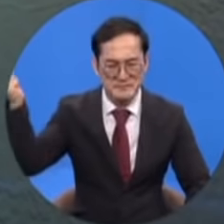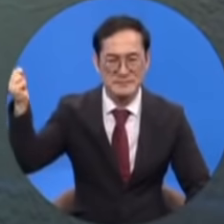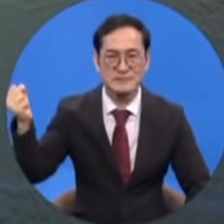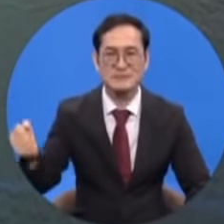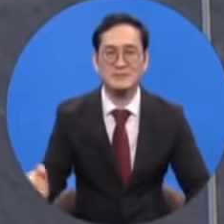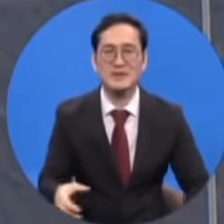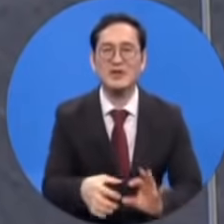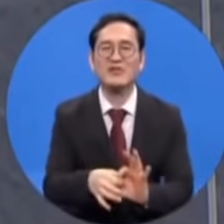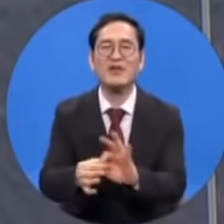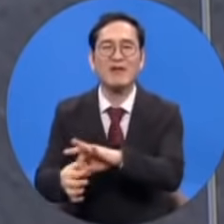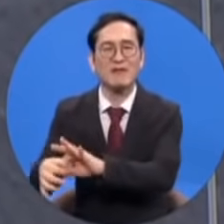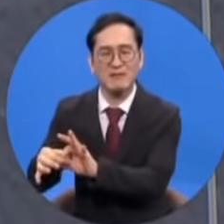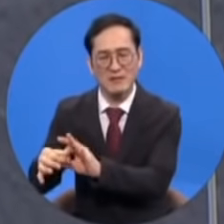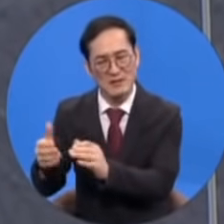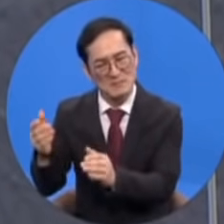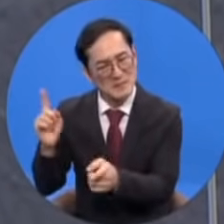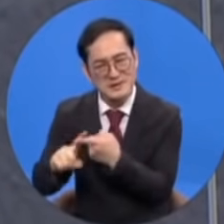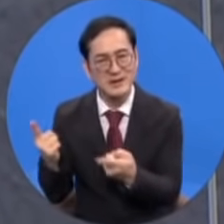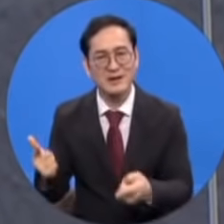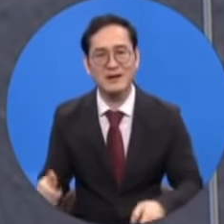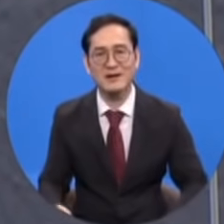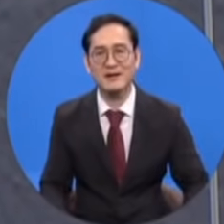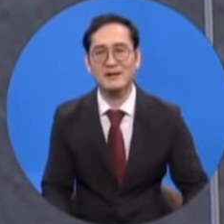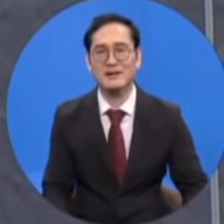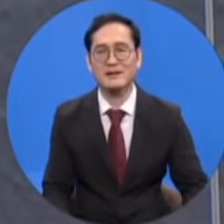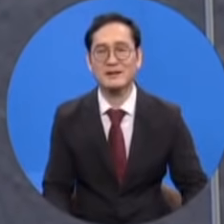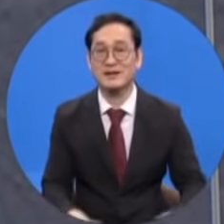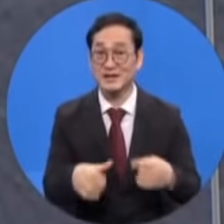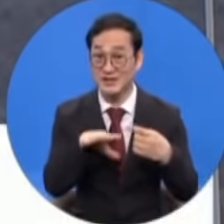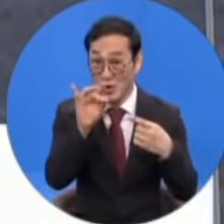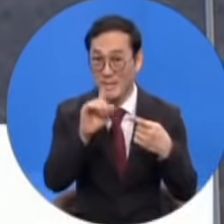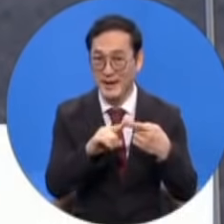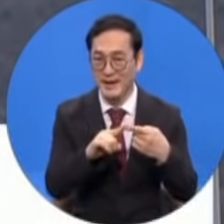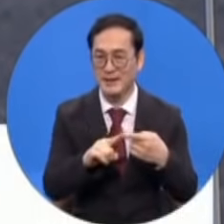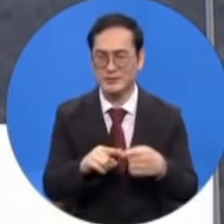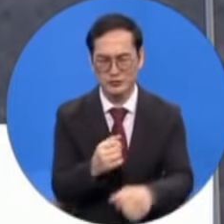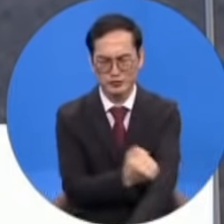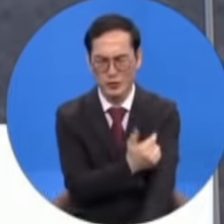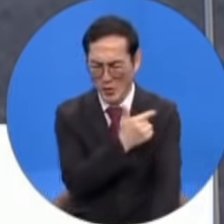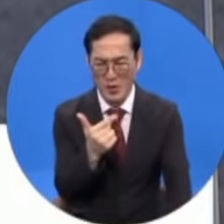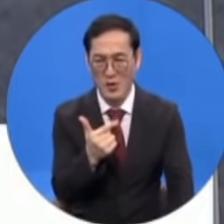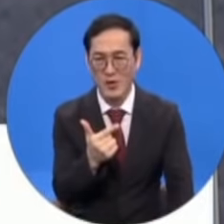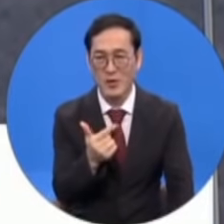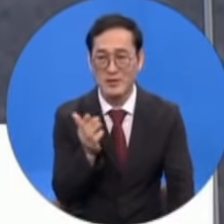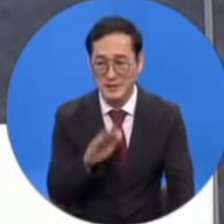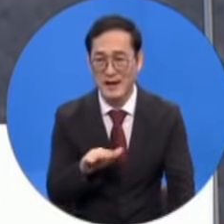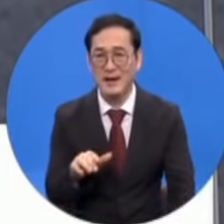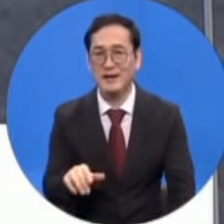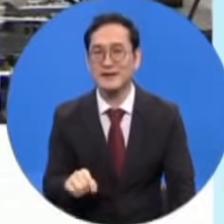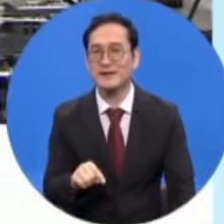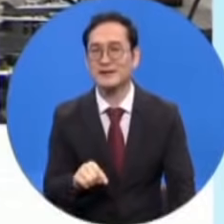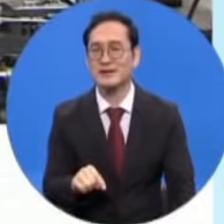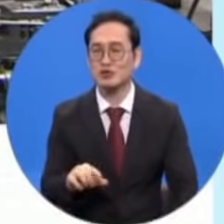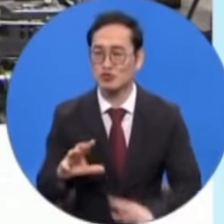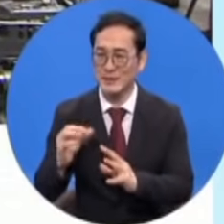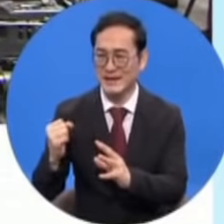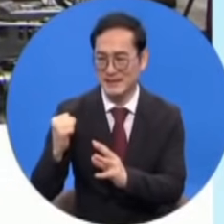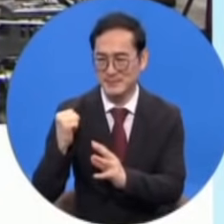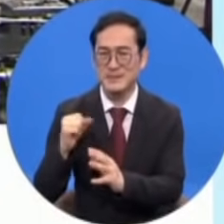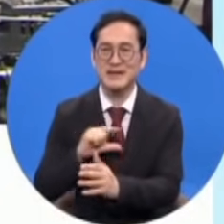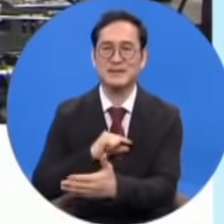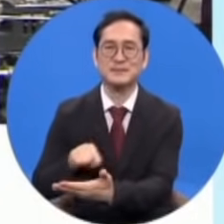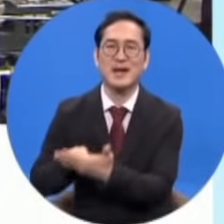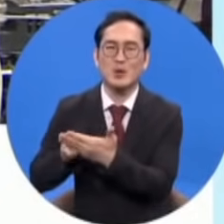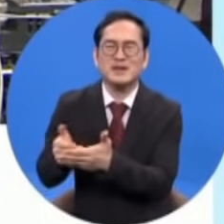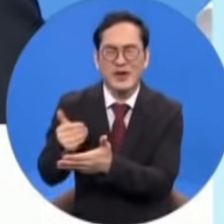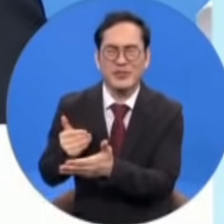연결하는 그렇게 들리는 거구요 이게 무슨 말이냐면 처음에 그렇게 얘기했던 것은 국민의 임 의원들이 이름이 나오기 전 이었고 그 당시에는 이제 이 문제가 논란이